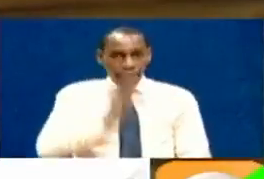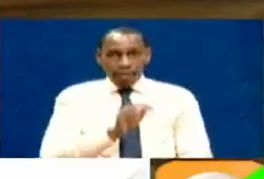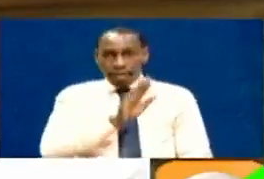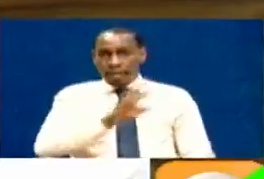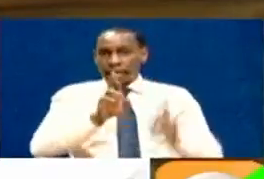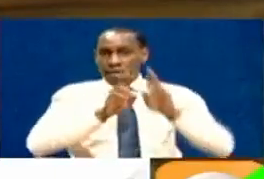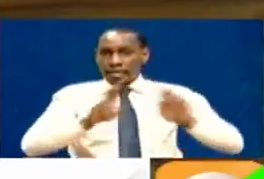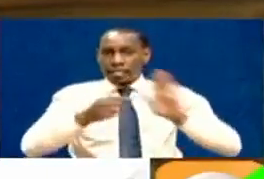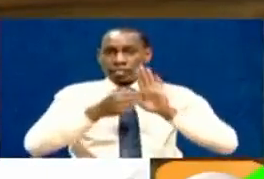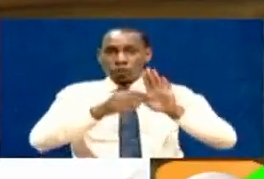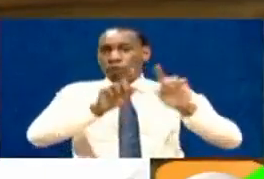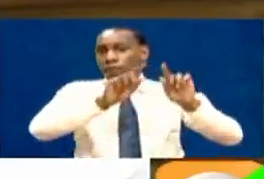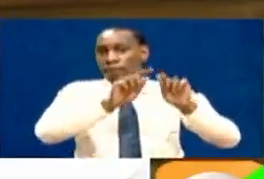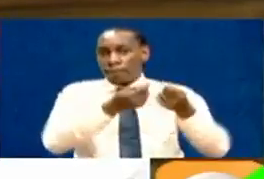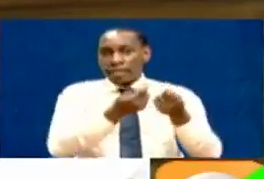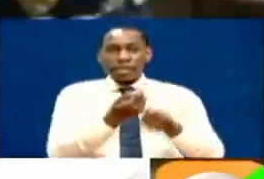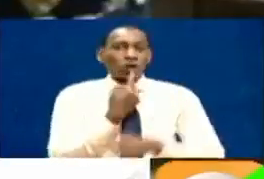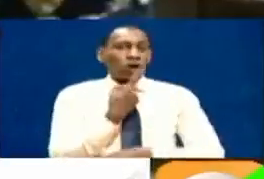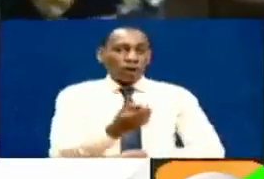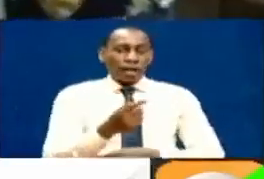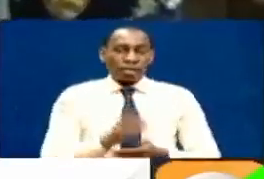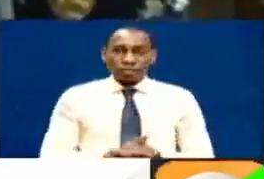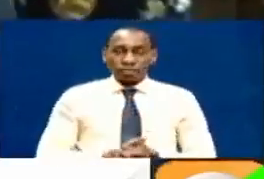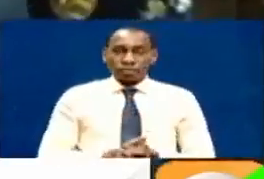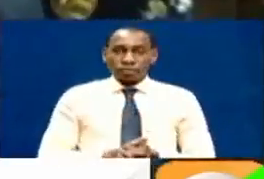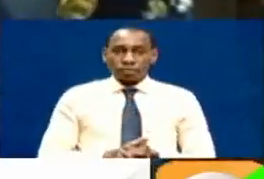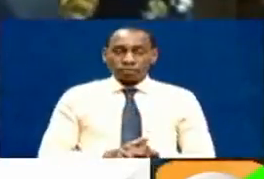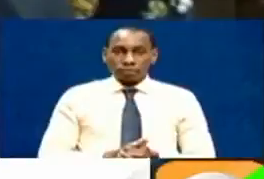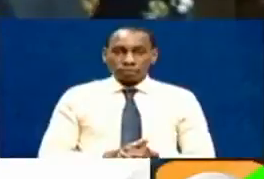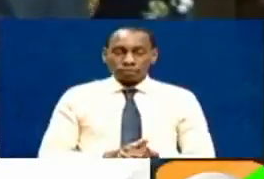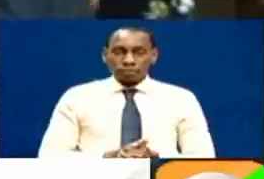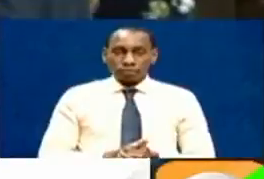tayari ameonyesha ukiukaji wa maagizo.